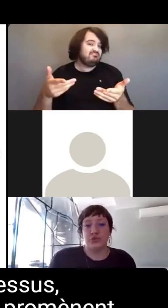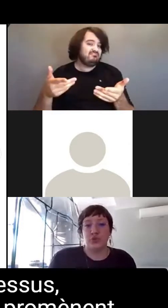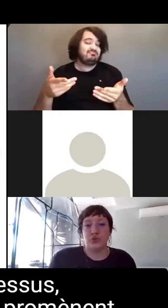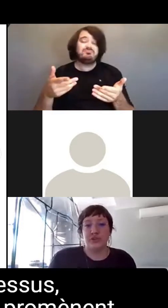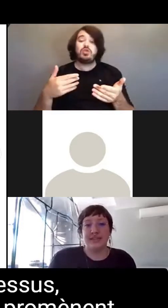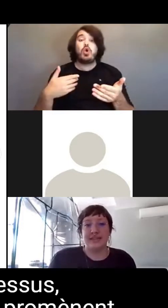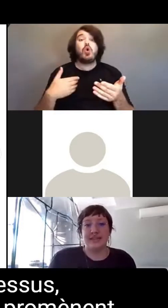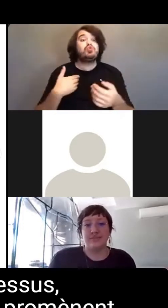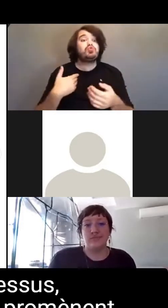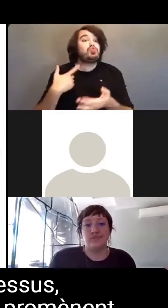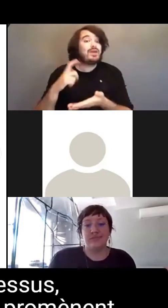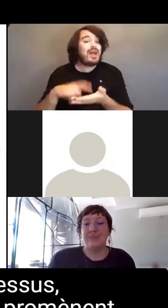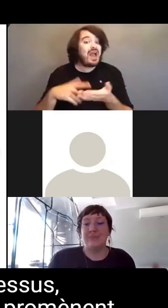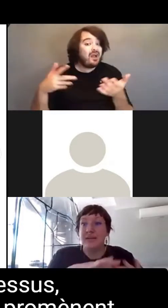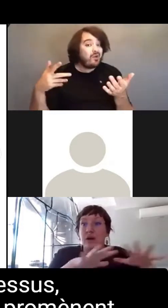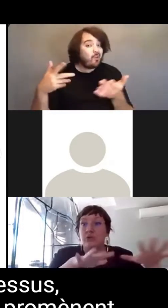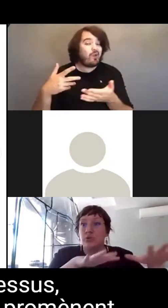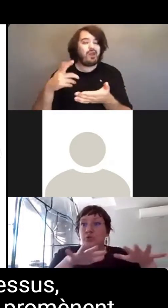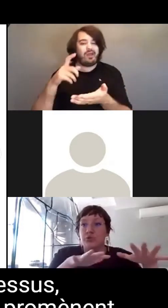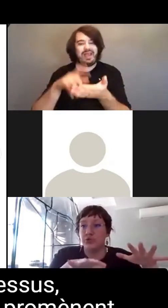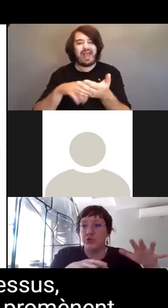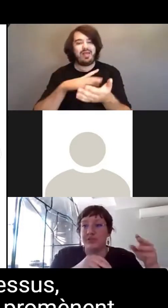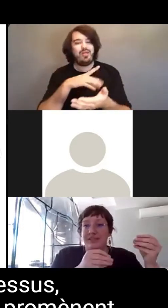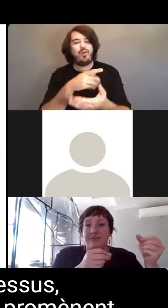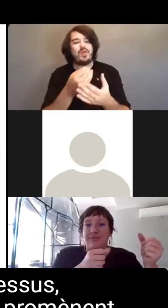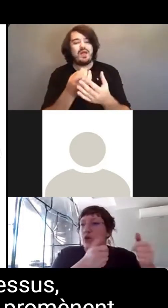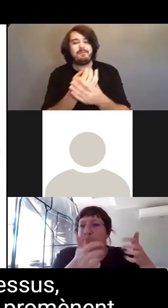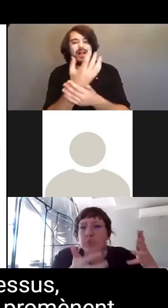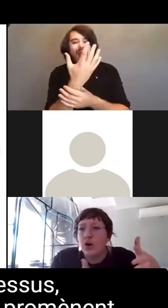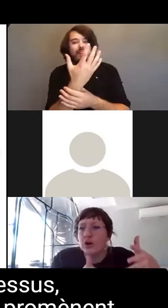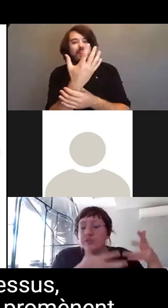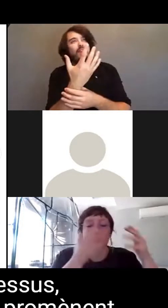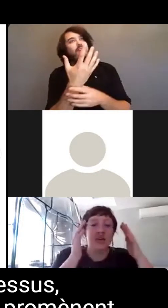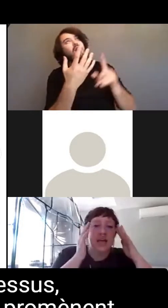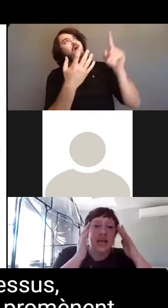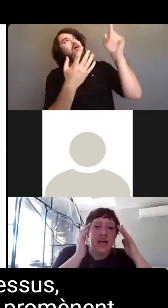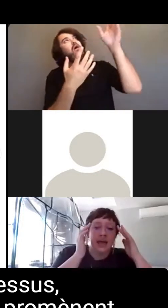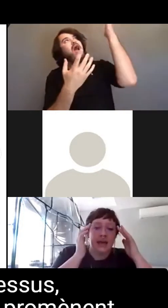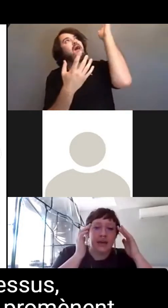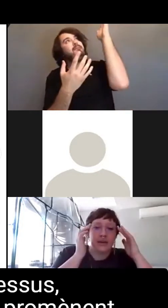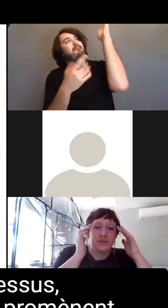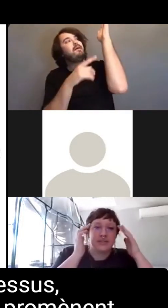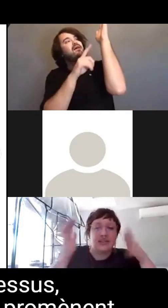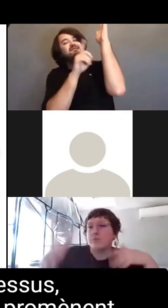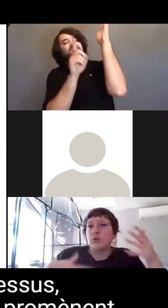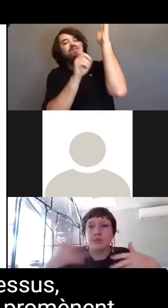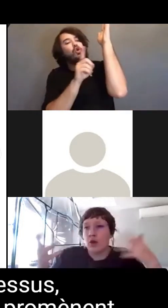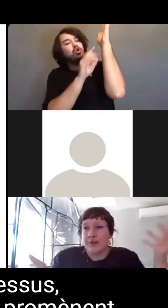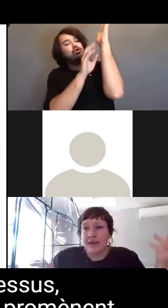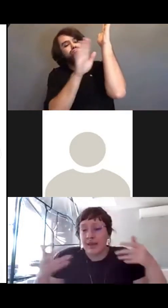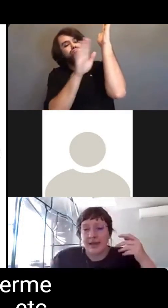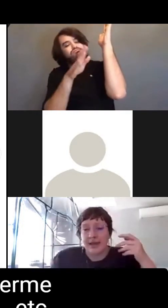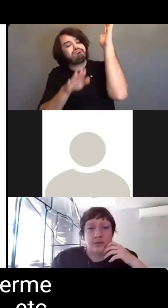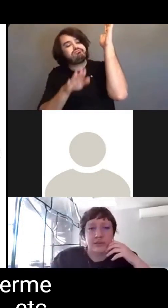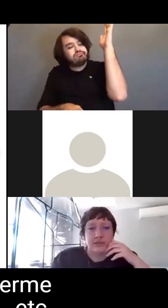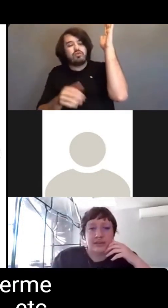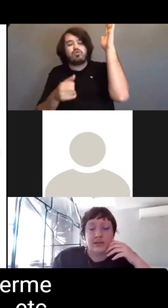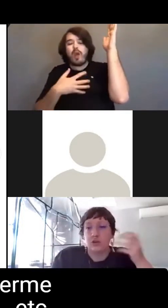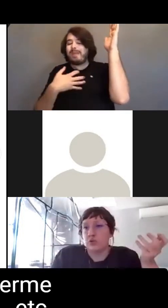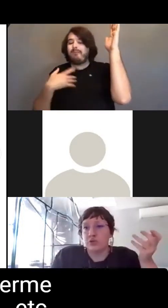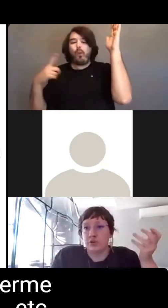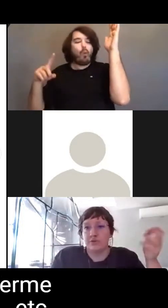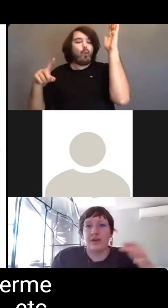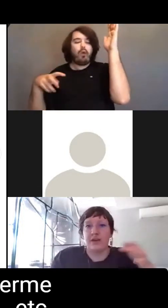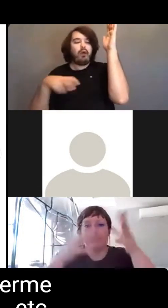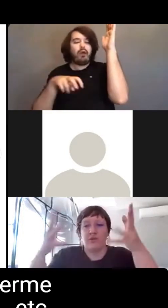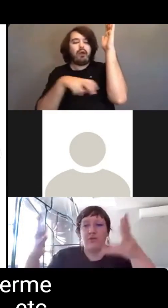surtout lorsqu'on a des plantes au-dessus, là, des feuilles mortes ou des animaux qui se promènent, par exemple, des